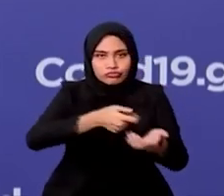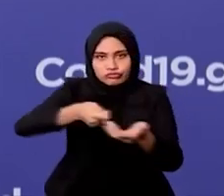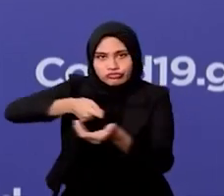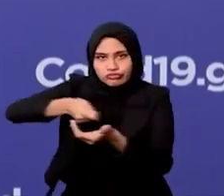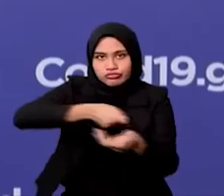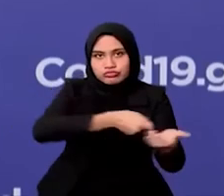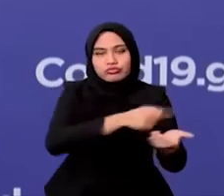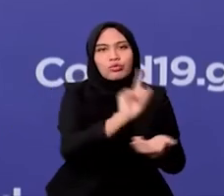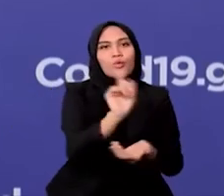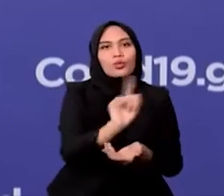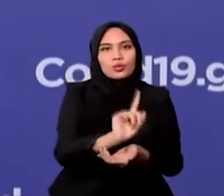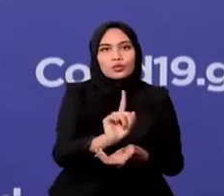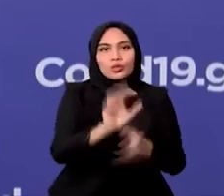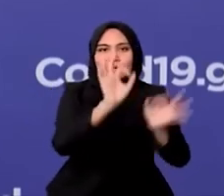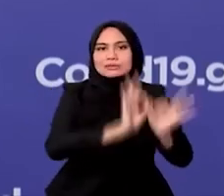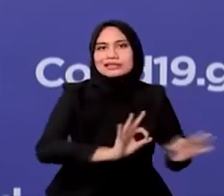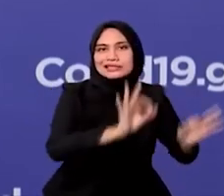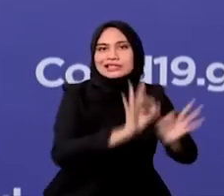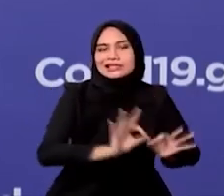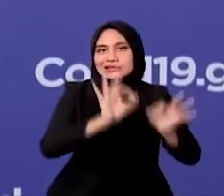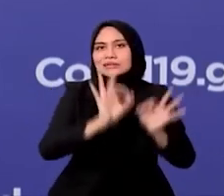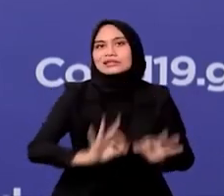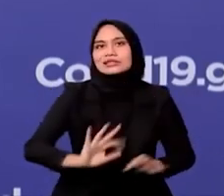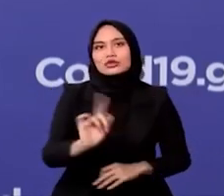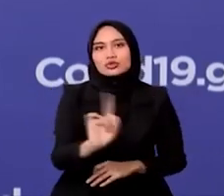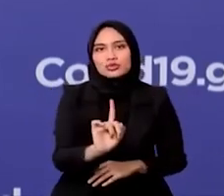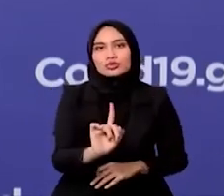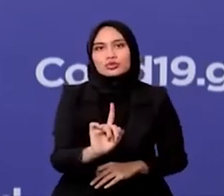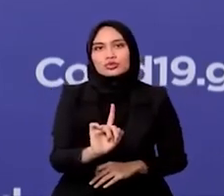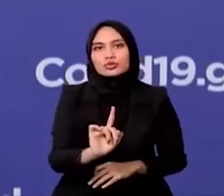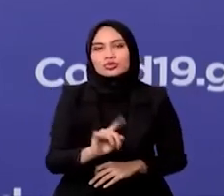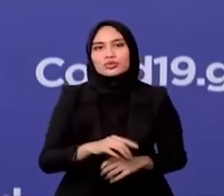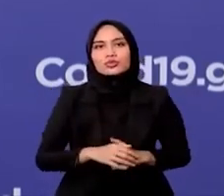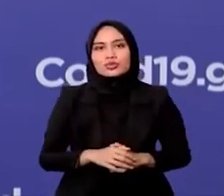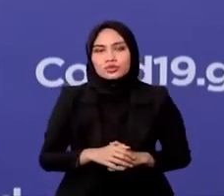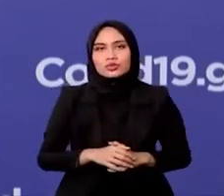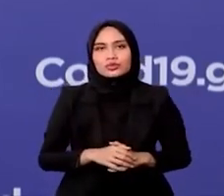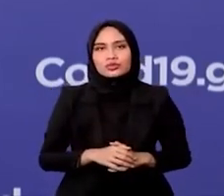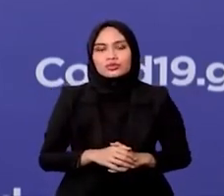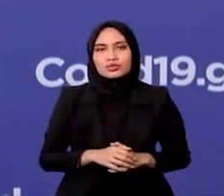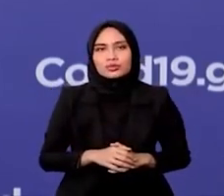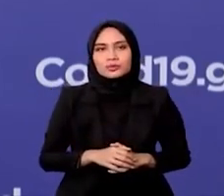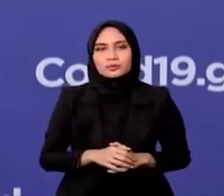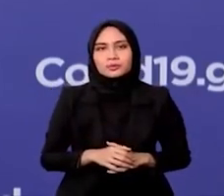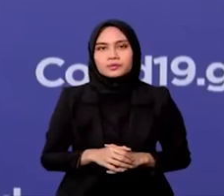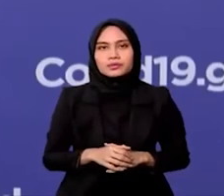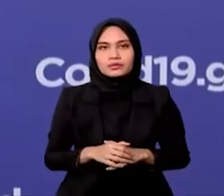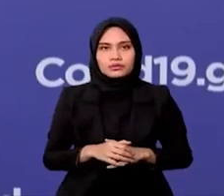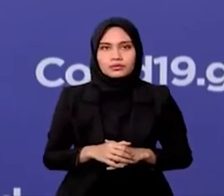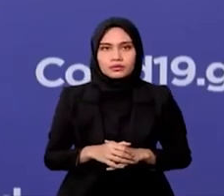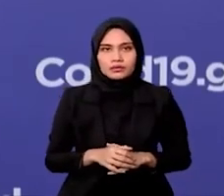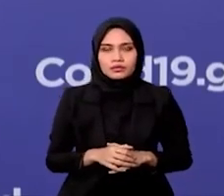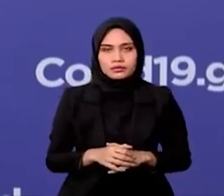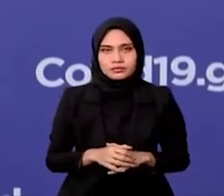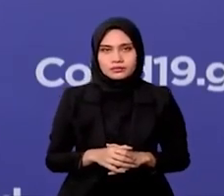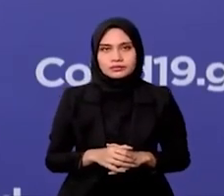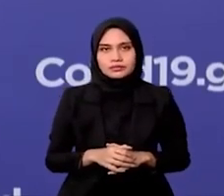dengan baik Sebagaimana telah telah di distribusikan oleh 2003 kebanyak masjid Indonesia